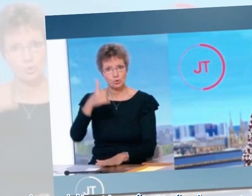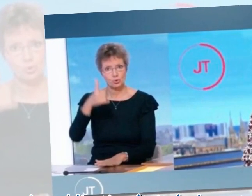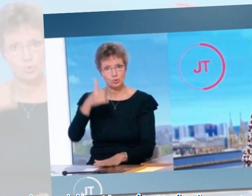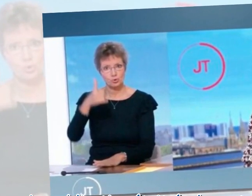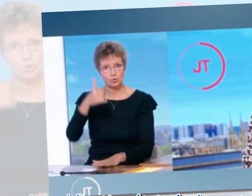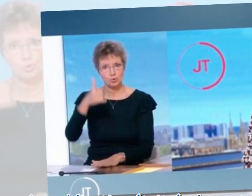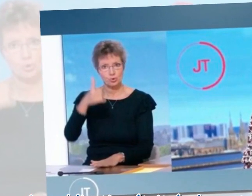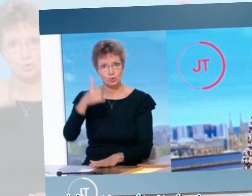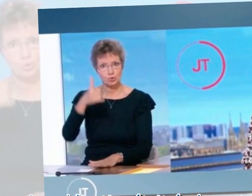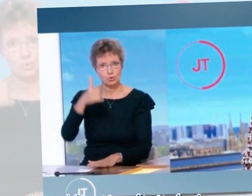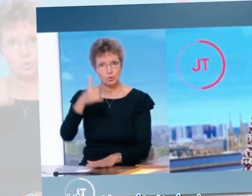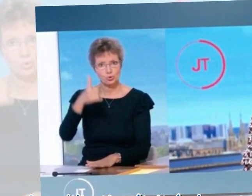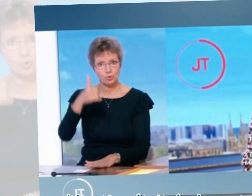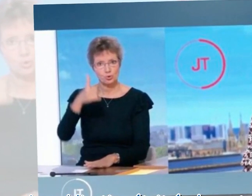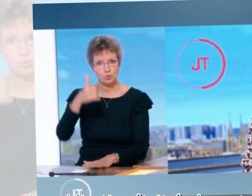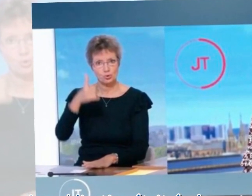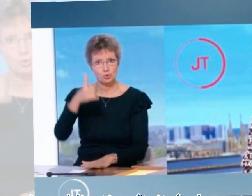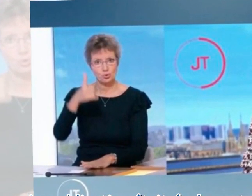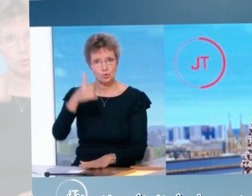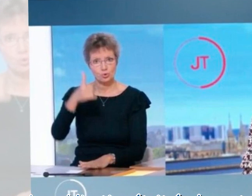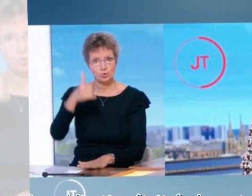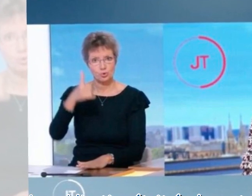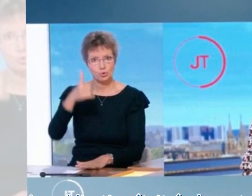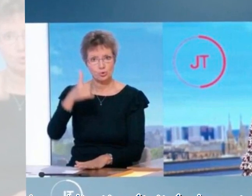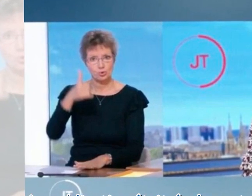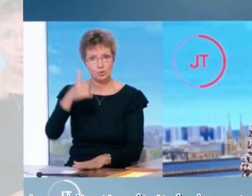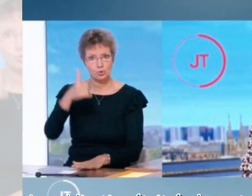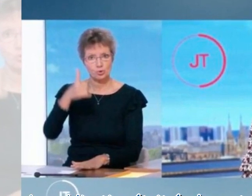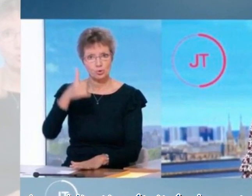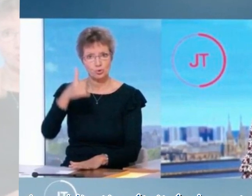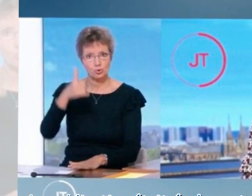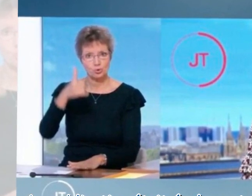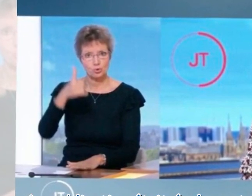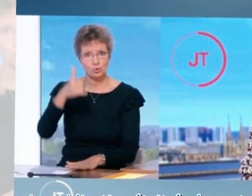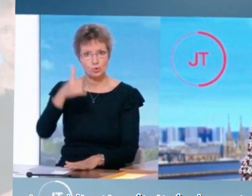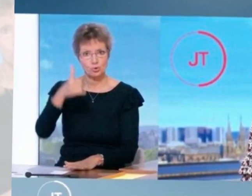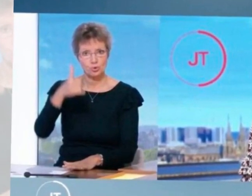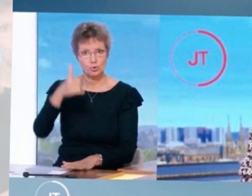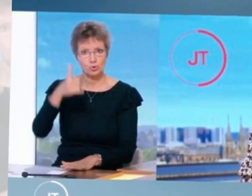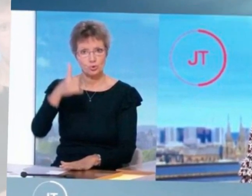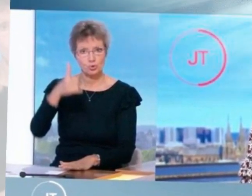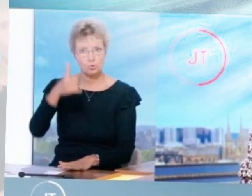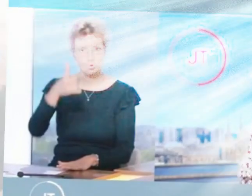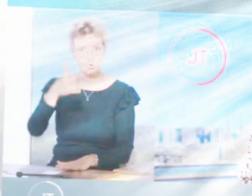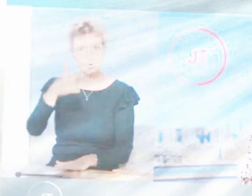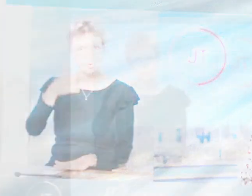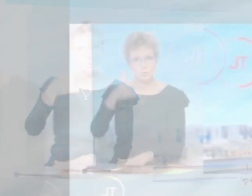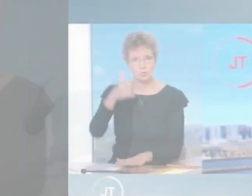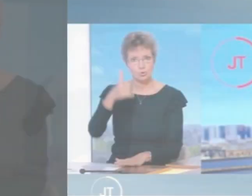La publication était également agrémentée des hashtags Noël, Nouvelle année, mais également amour.